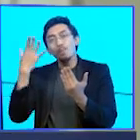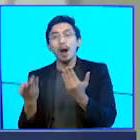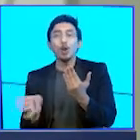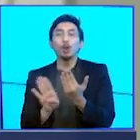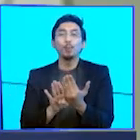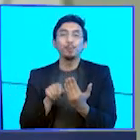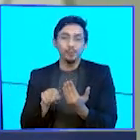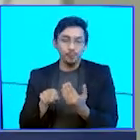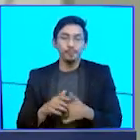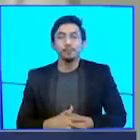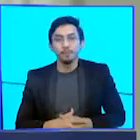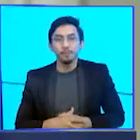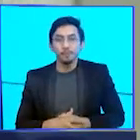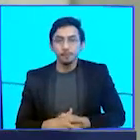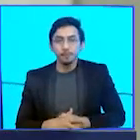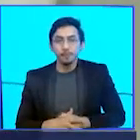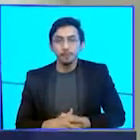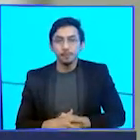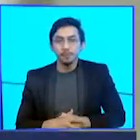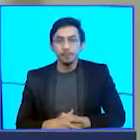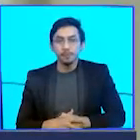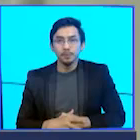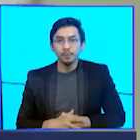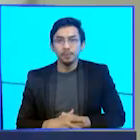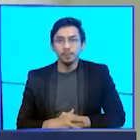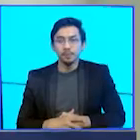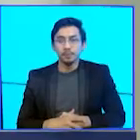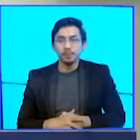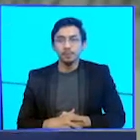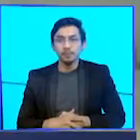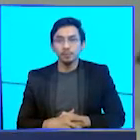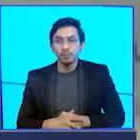lalu ternyata setelah itu